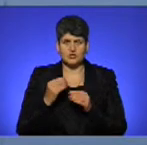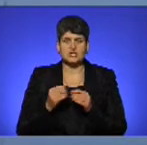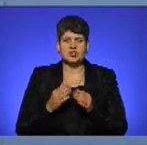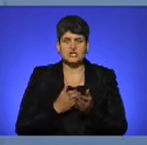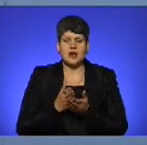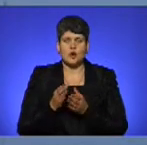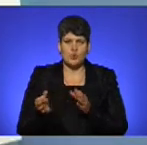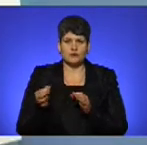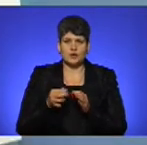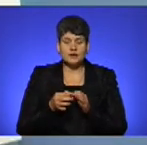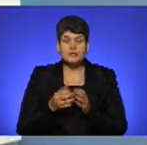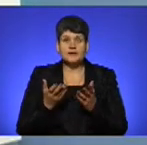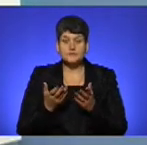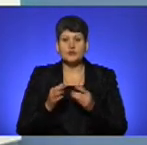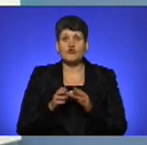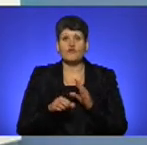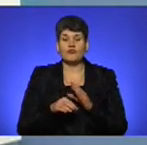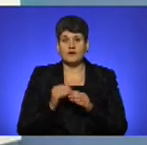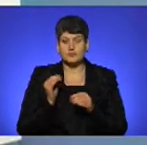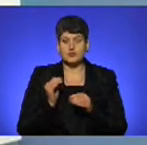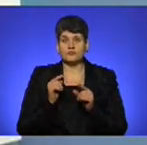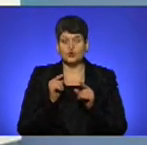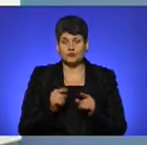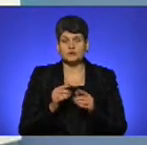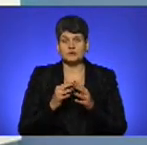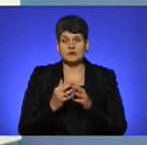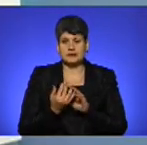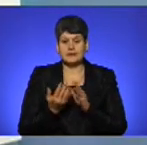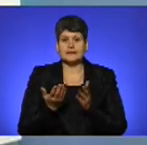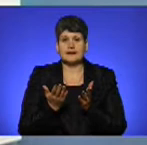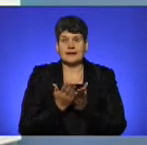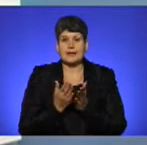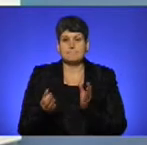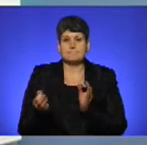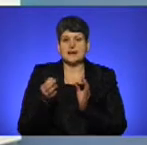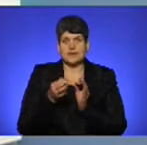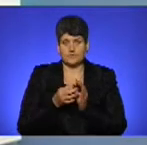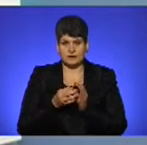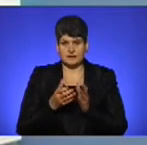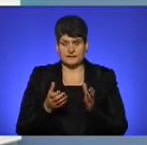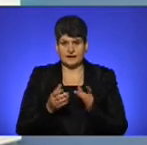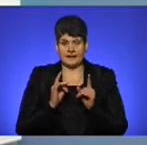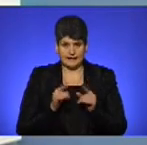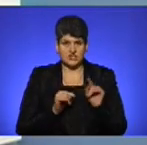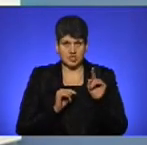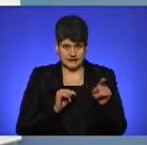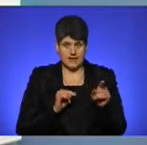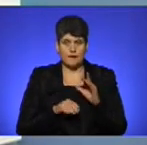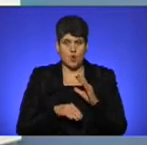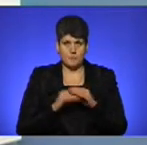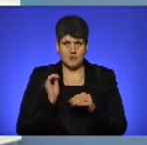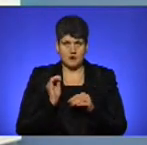доєднання. Тобто таким чином вибори лише в тому населеному пункті, де який приєднується до громади. Лише там